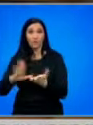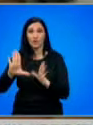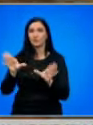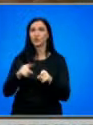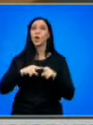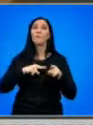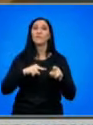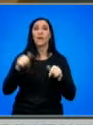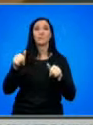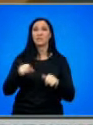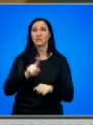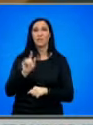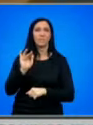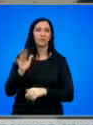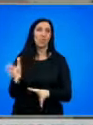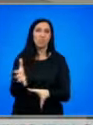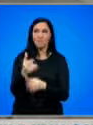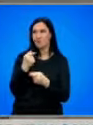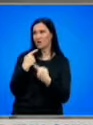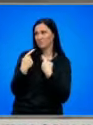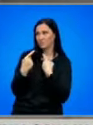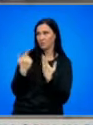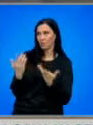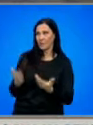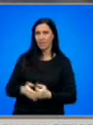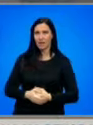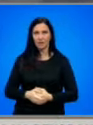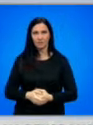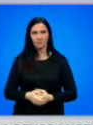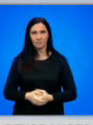обвинения. Днес не беше открит за коментар.